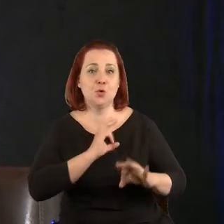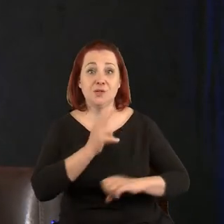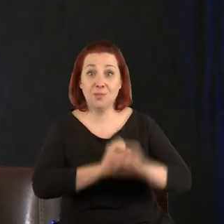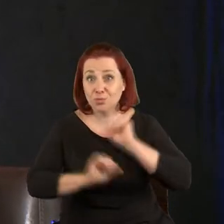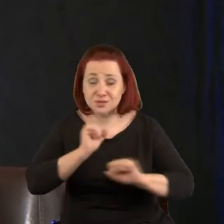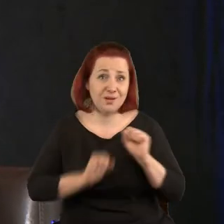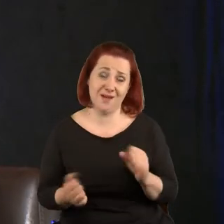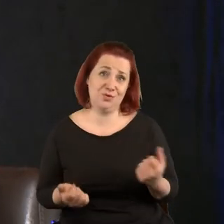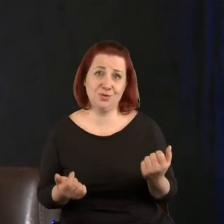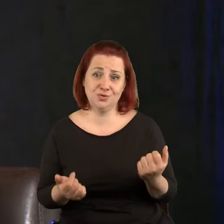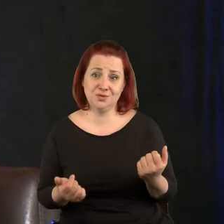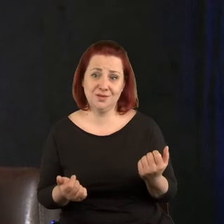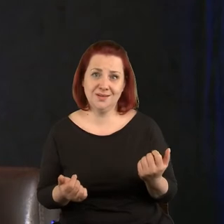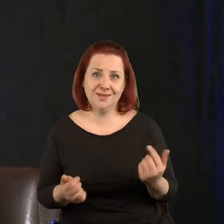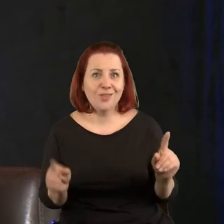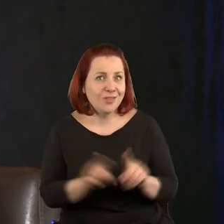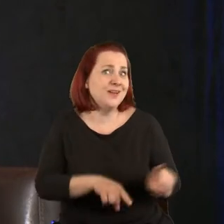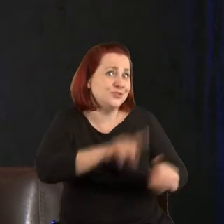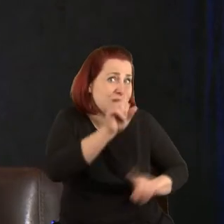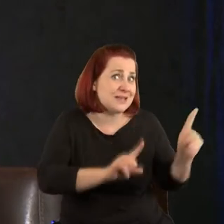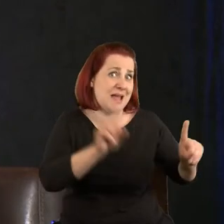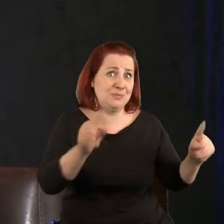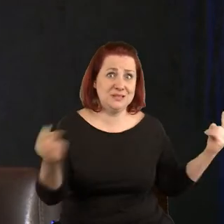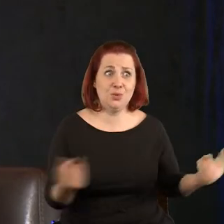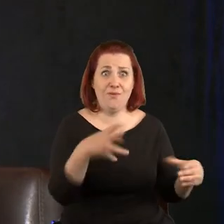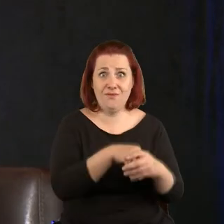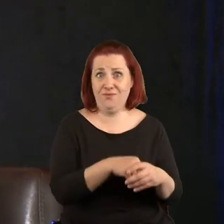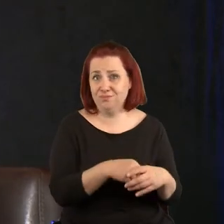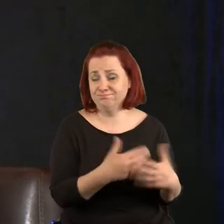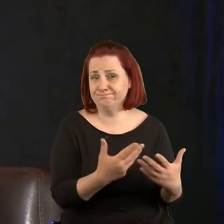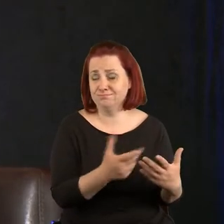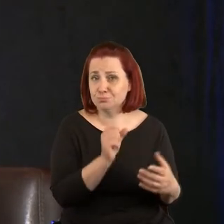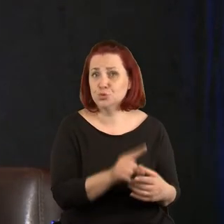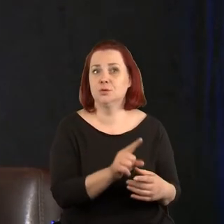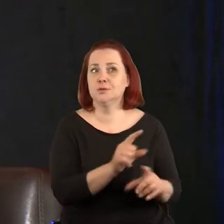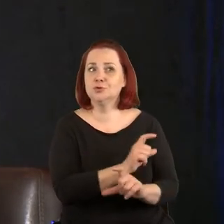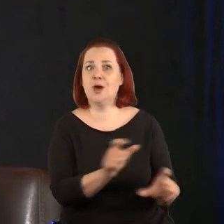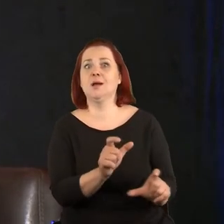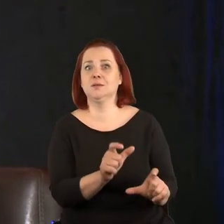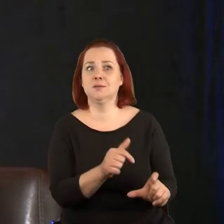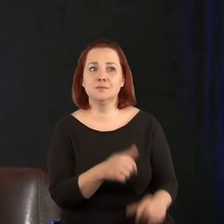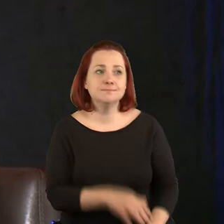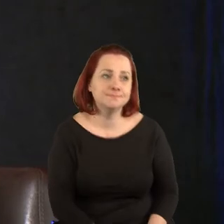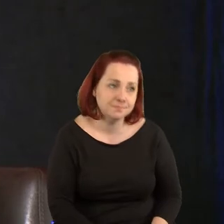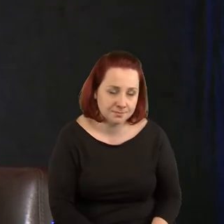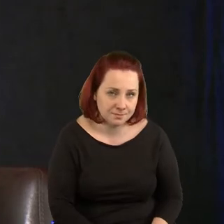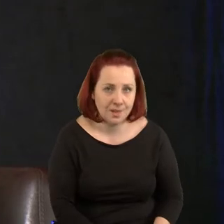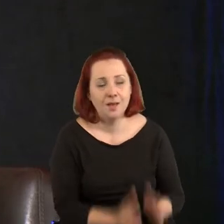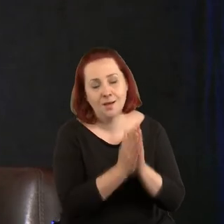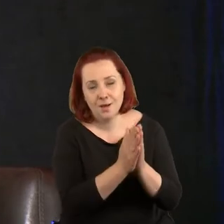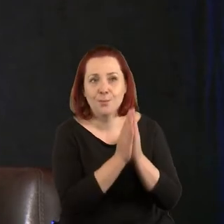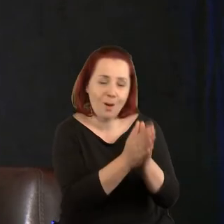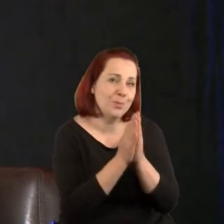i z tym, że jednak w niektórych momentach przychodzi czas, kiedy muszę poprosić o coś, żeby ktoś